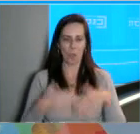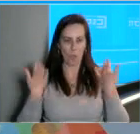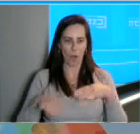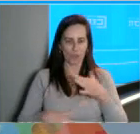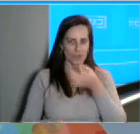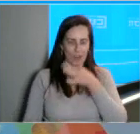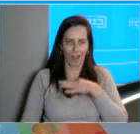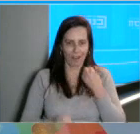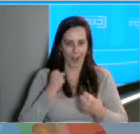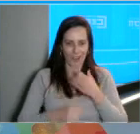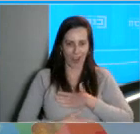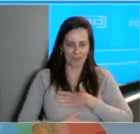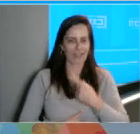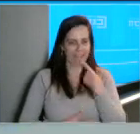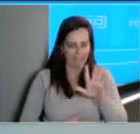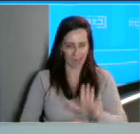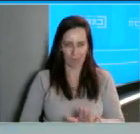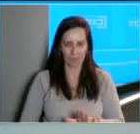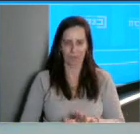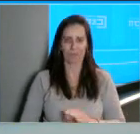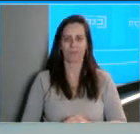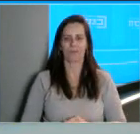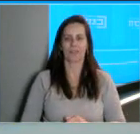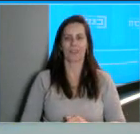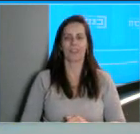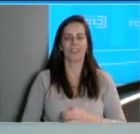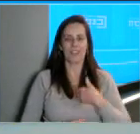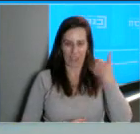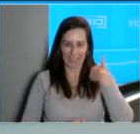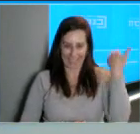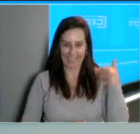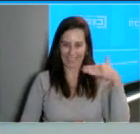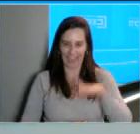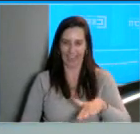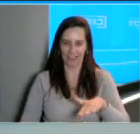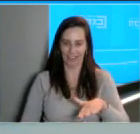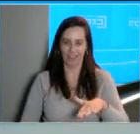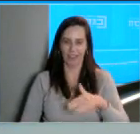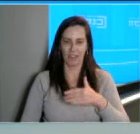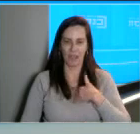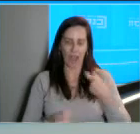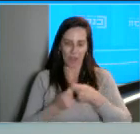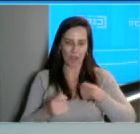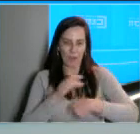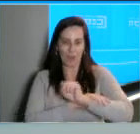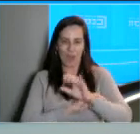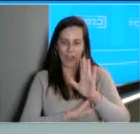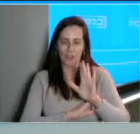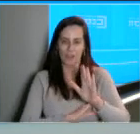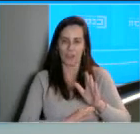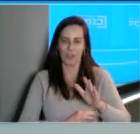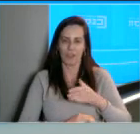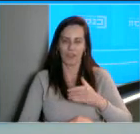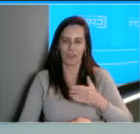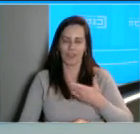וואו, איזו שאלה קשה, בואי אני אספר לך. משה, כשאני הייתי ילד, החיבור היחידי שלי עם כדורגל היה שחטפתי